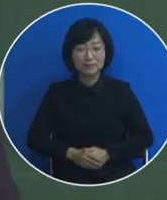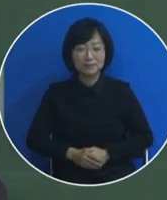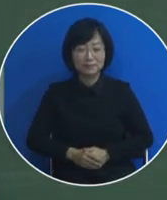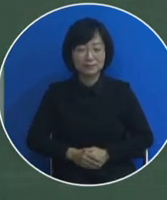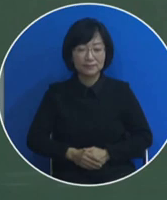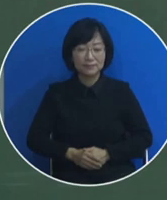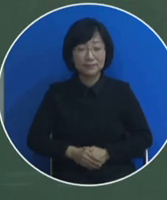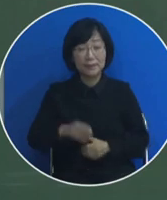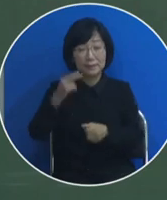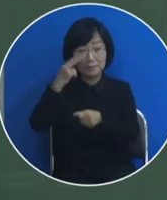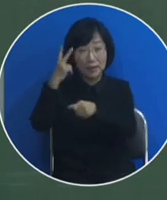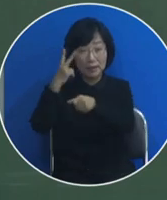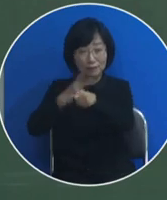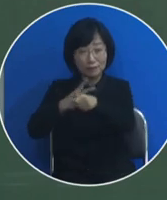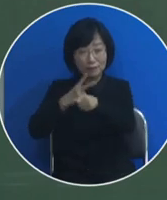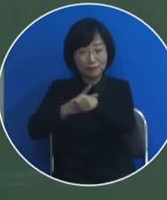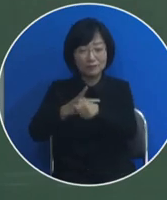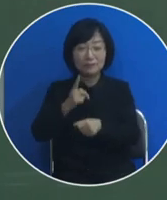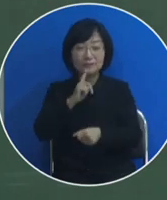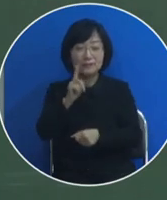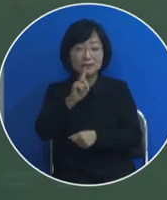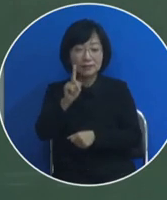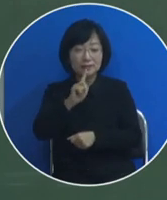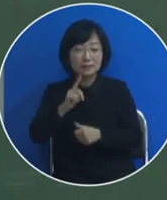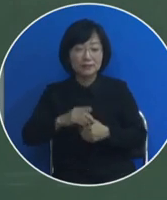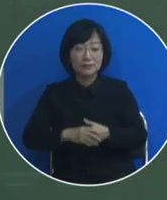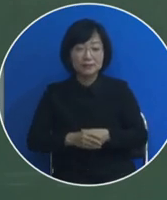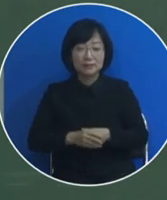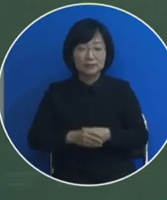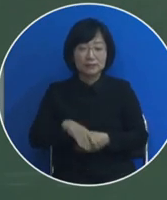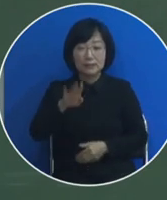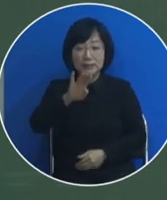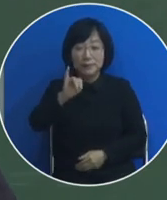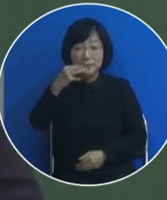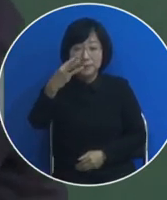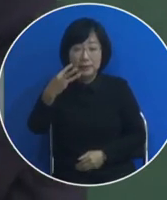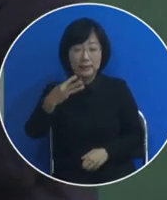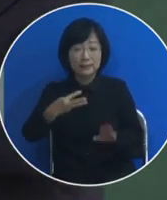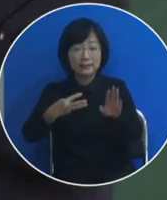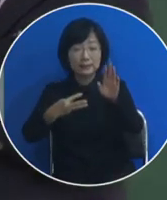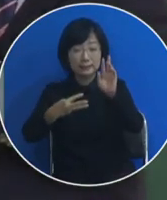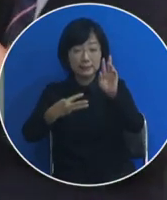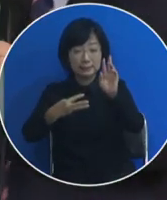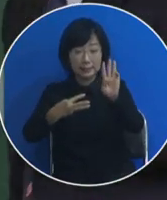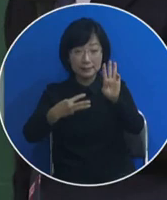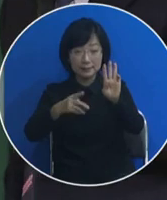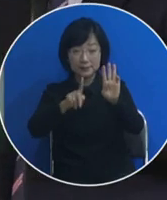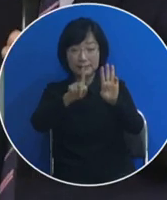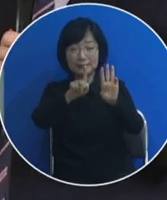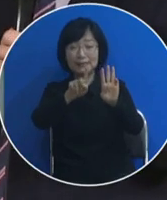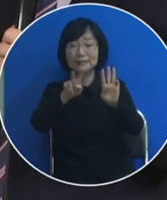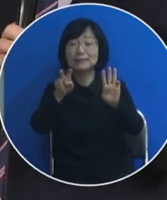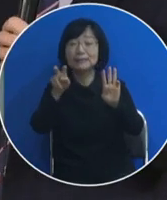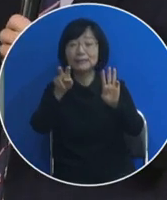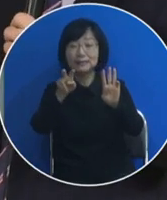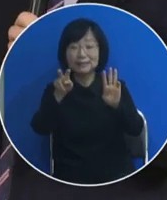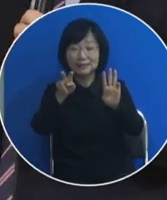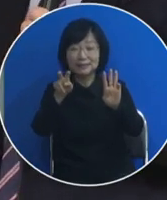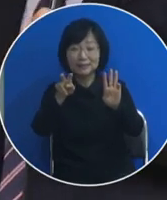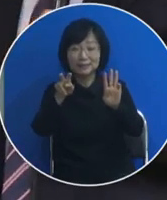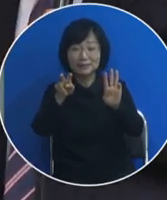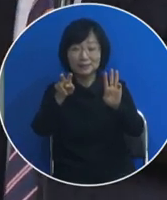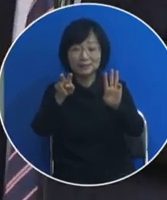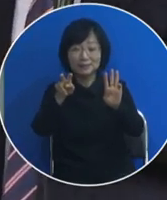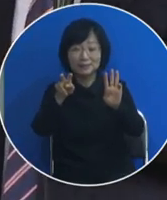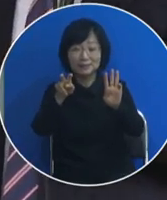Of the confessions that Paul gave. 근데 중요한 게 나오지 않습니까? We see some important things. 빌립보 3장에 나오죠. Philippians 3.